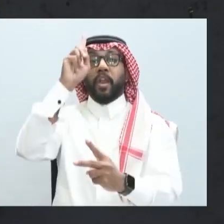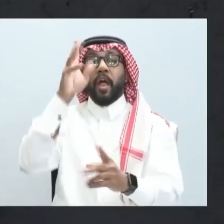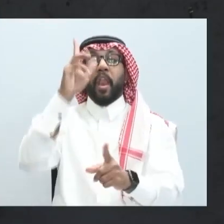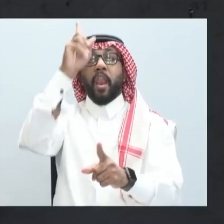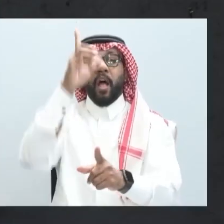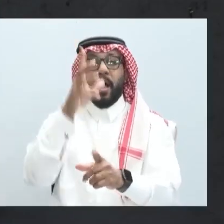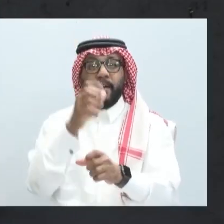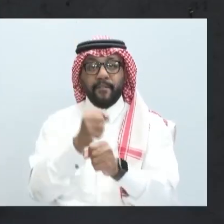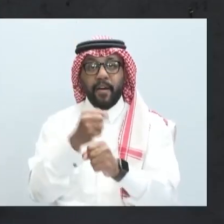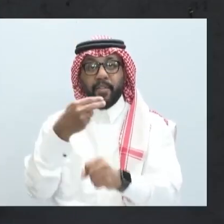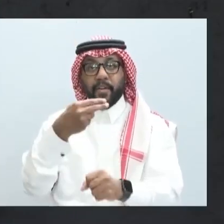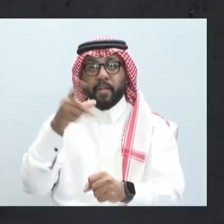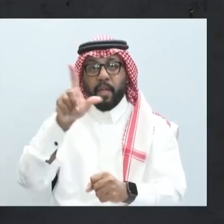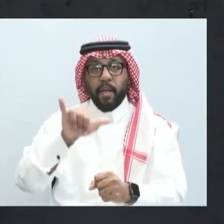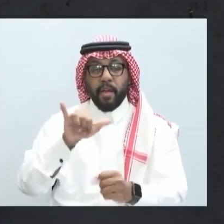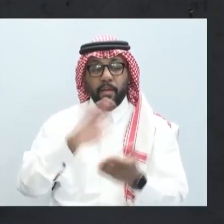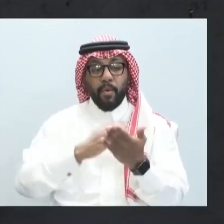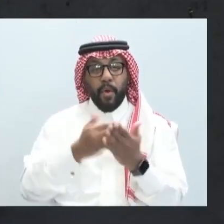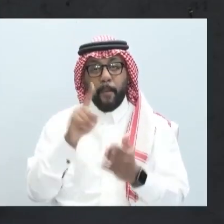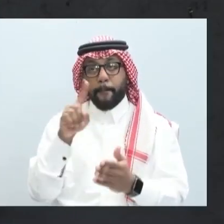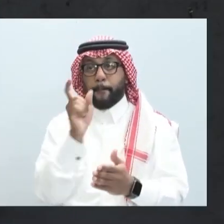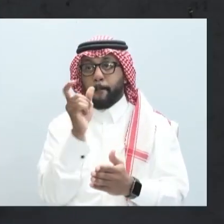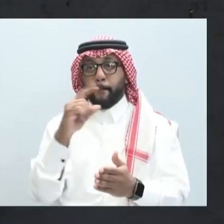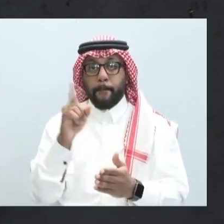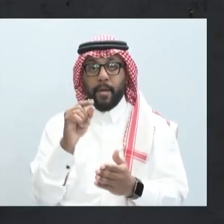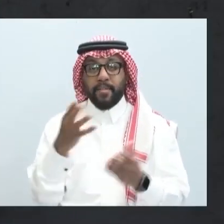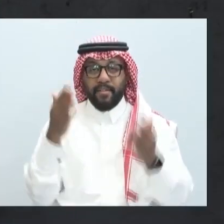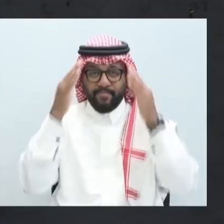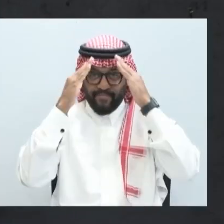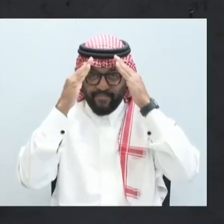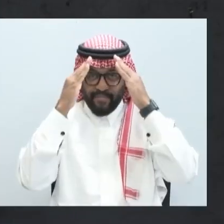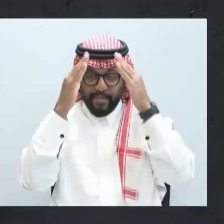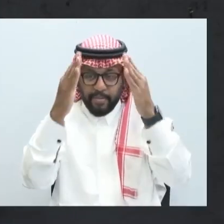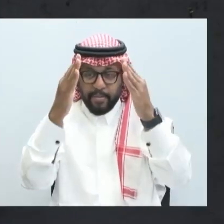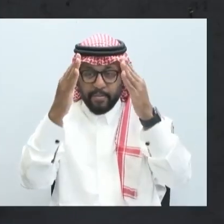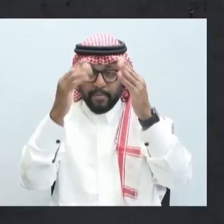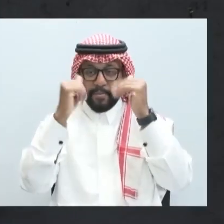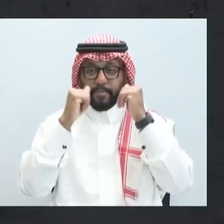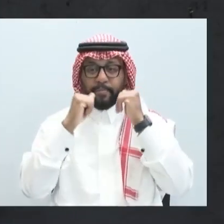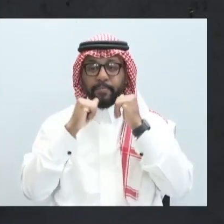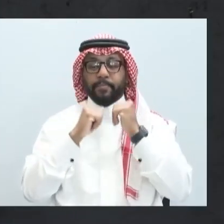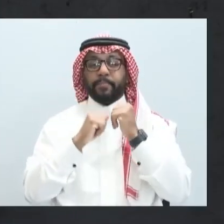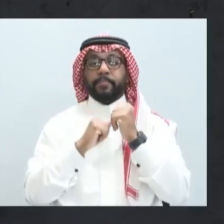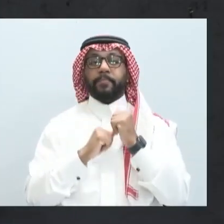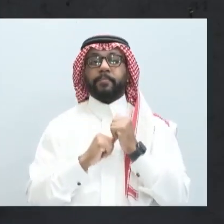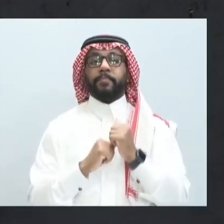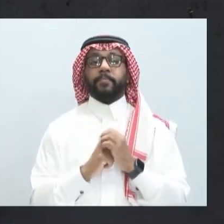تقبلوا تحياتنا انا معلمكم علي القحطاني وزميلي في لغه الاشاره استاذ بندر الصالح في امان الله